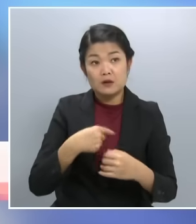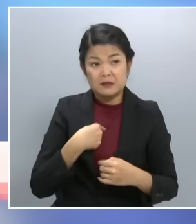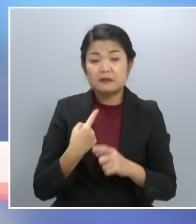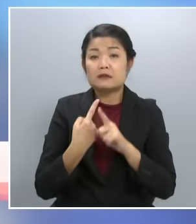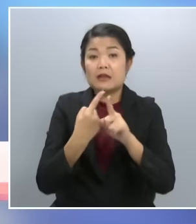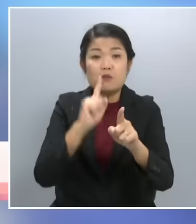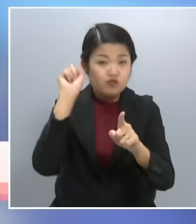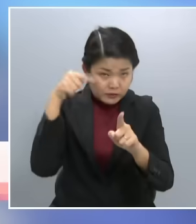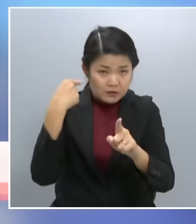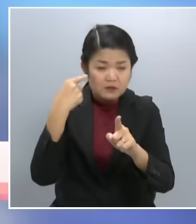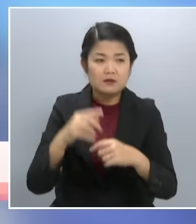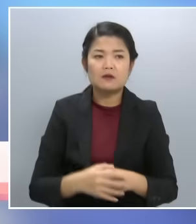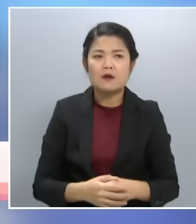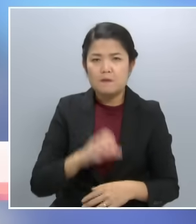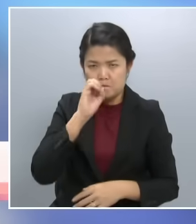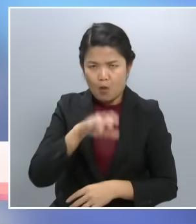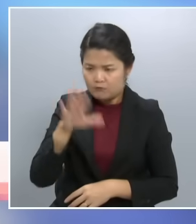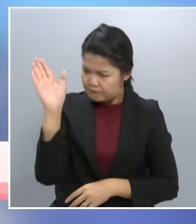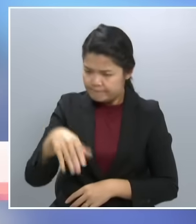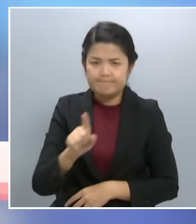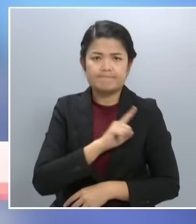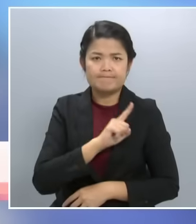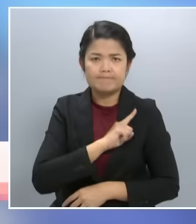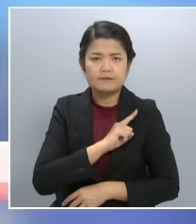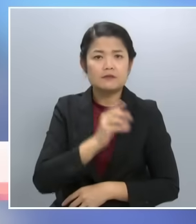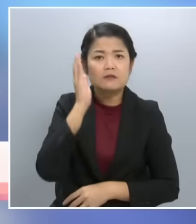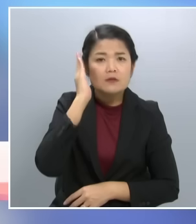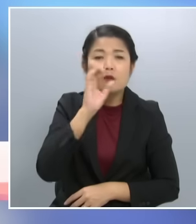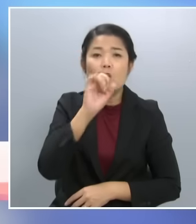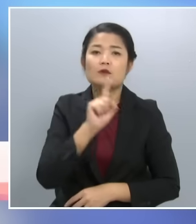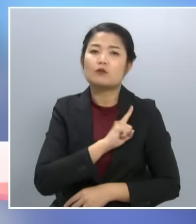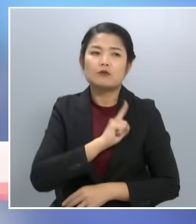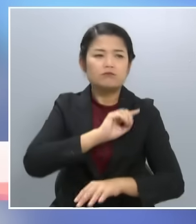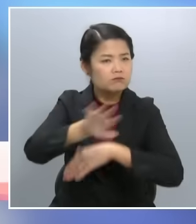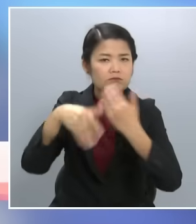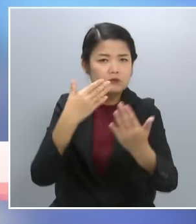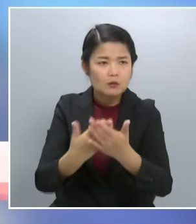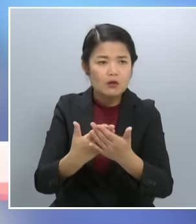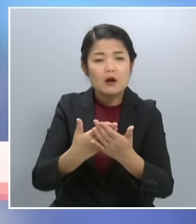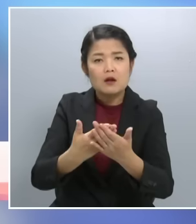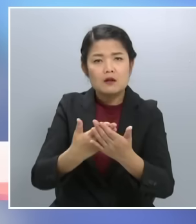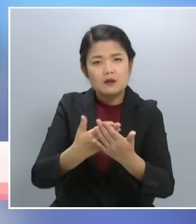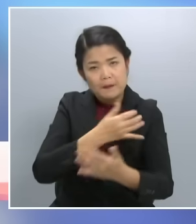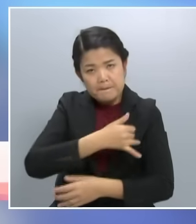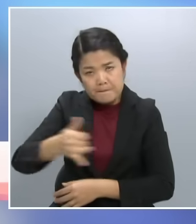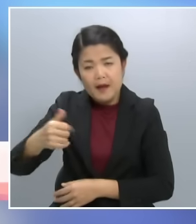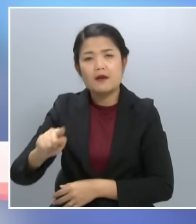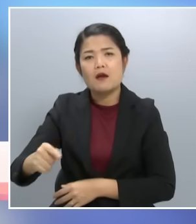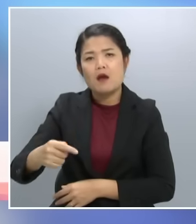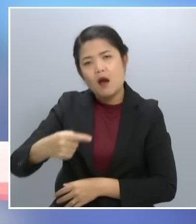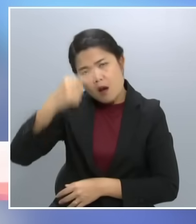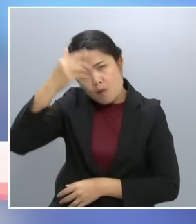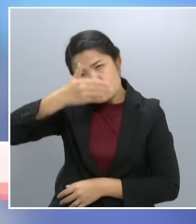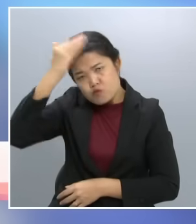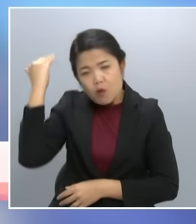ว่าให้ออกมารับผิดชอบซะซึ่งโบ้บอกว่าจะรับผิดชอบทุกอย่างจะไปบวชให้แพรวจากนั้นโบ้